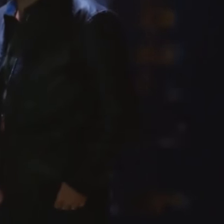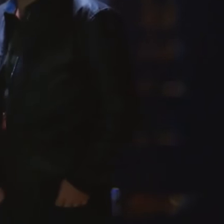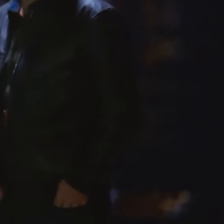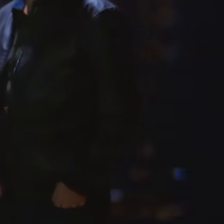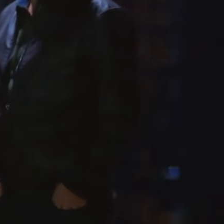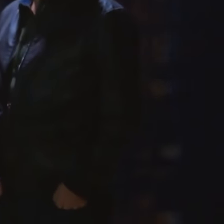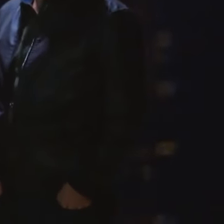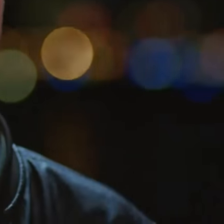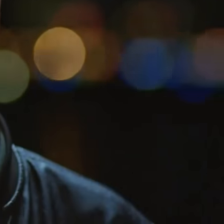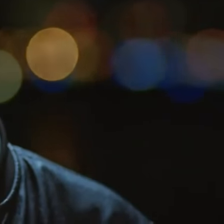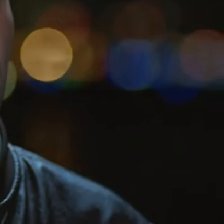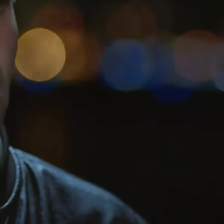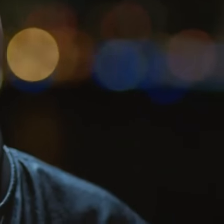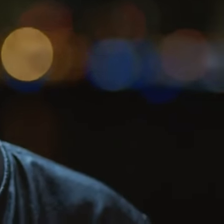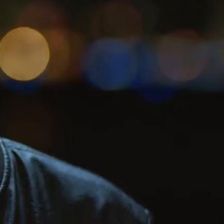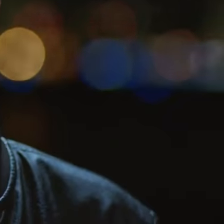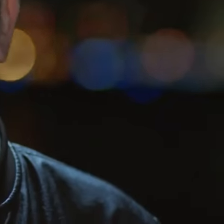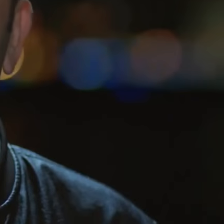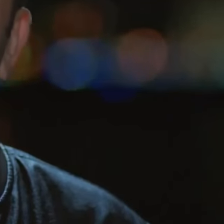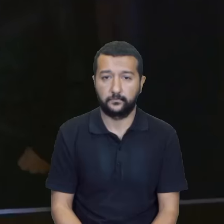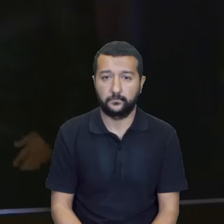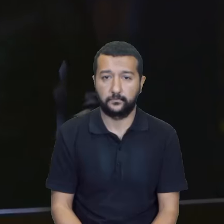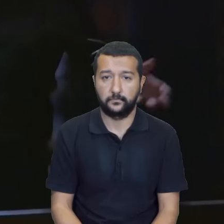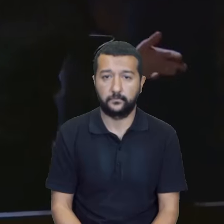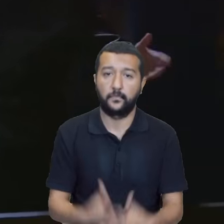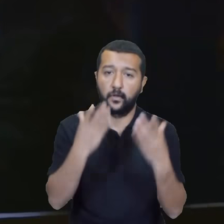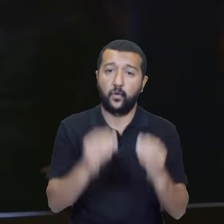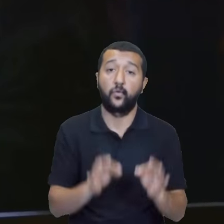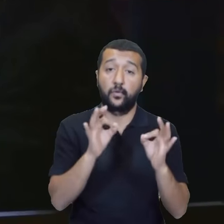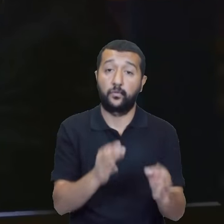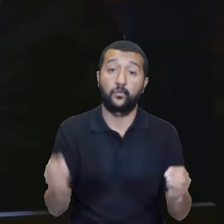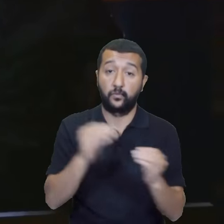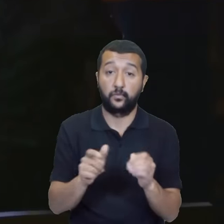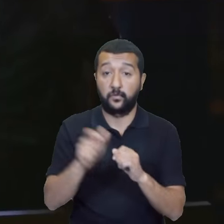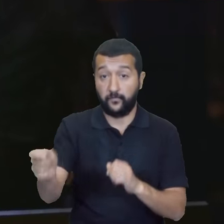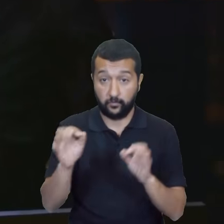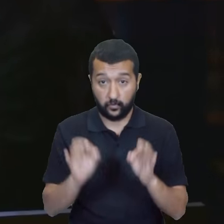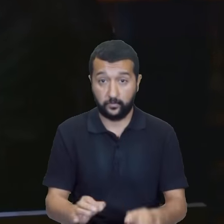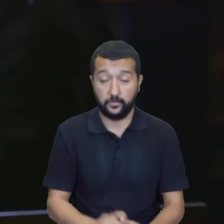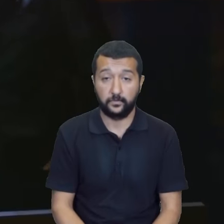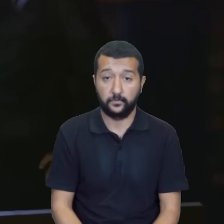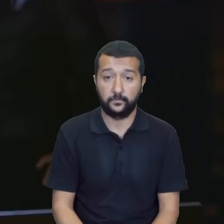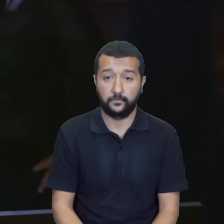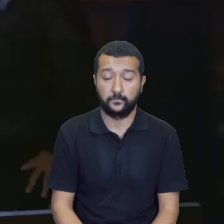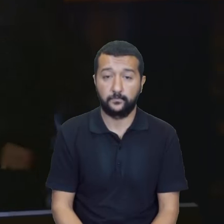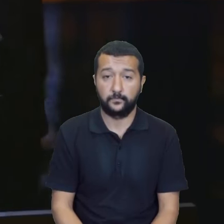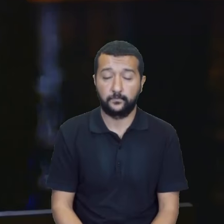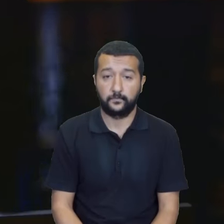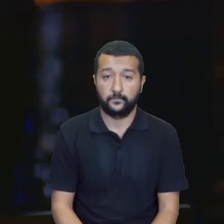İlyas arkasından bakıp toparlandı. Oldu ya, bir de üstüne para verelim ben.